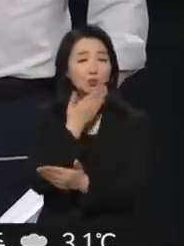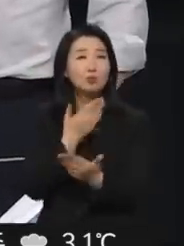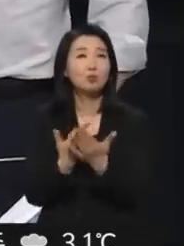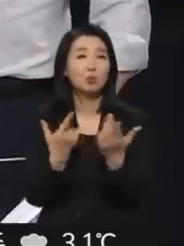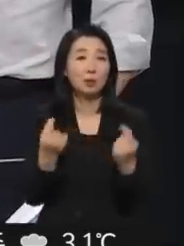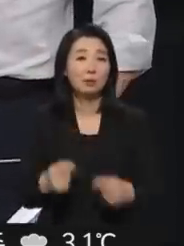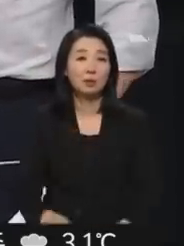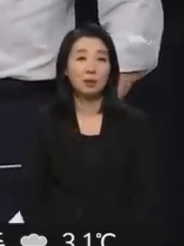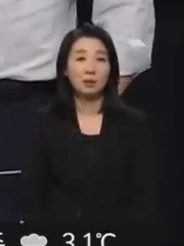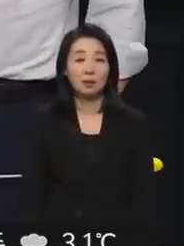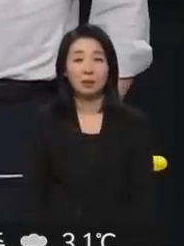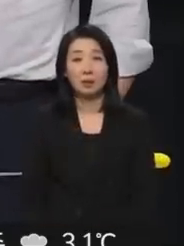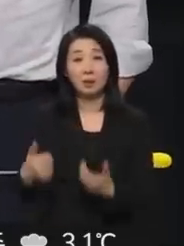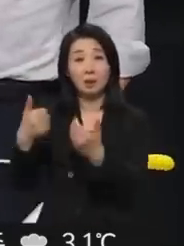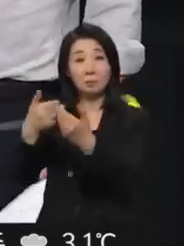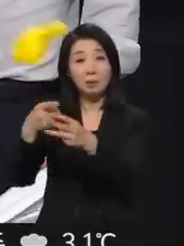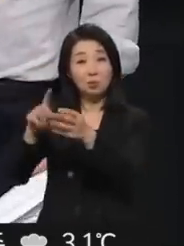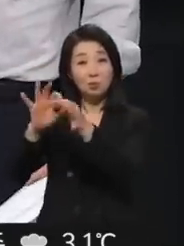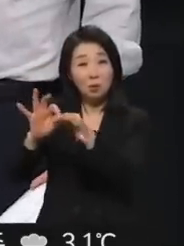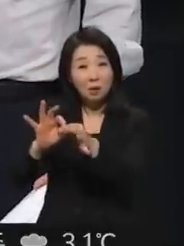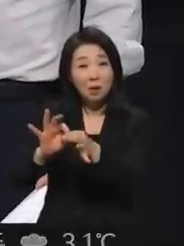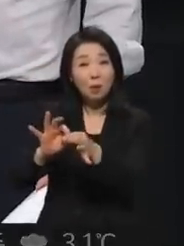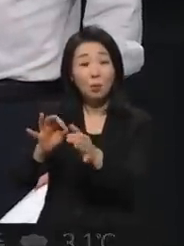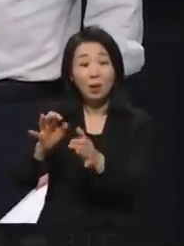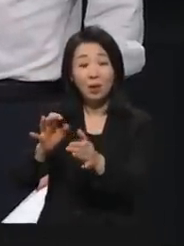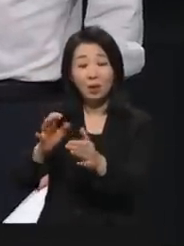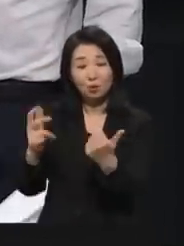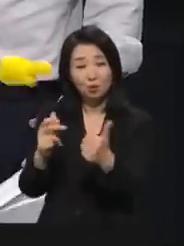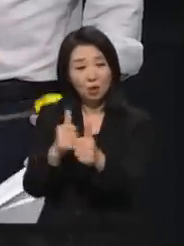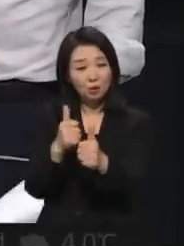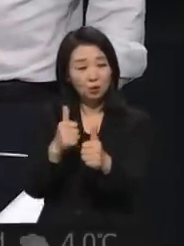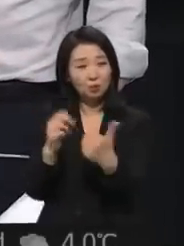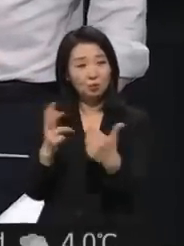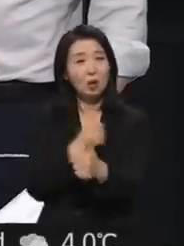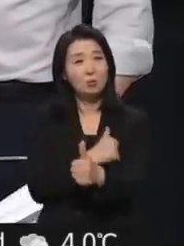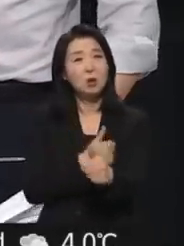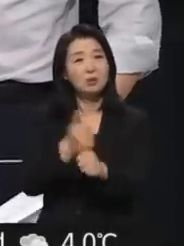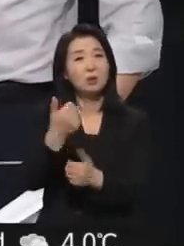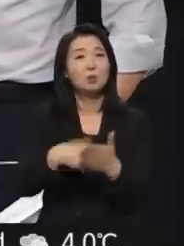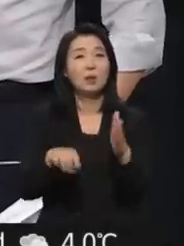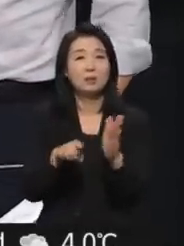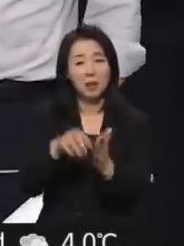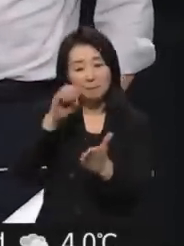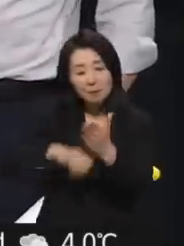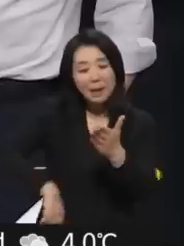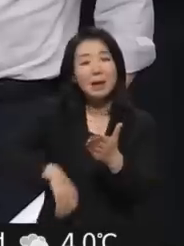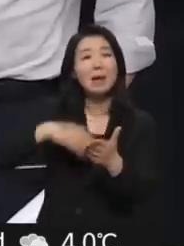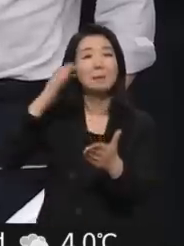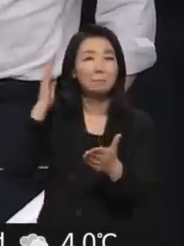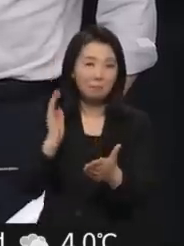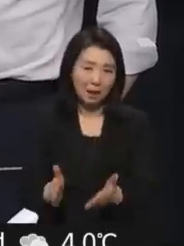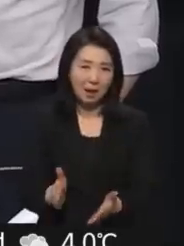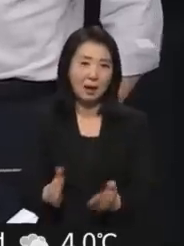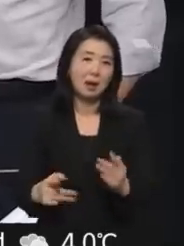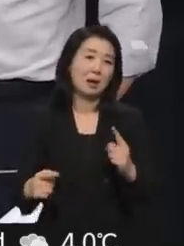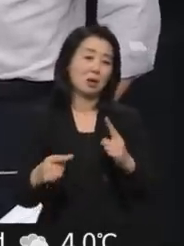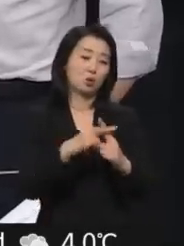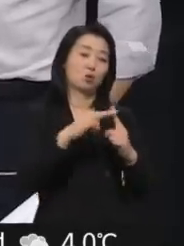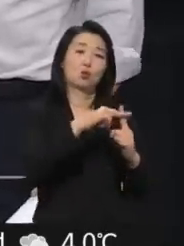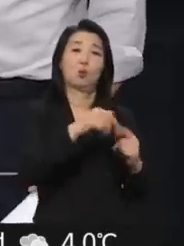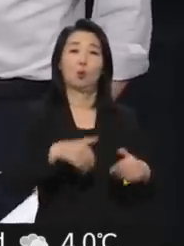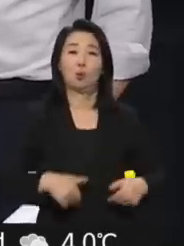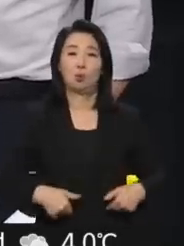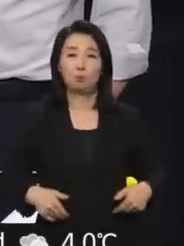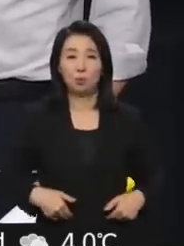비윤계와 결이 비슷한 주장인데요. 이 총선 승리를 위해선 뺄셈 대신 곱셈이 필요하다고 보고 있죠. 윤 의원은 이